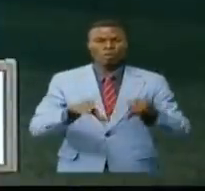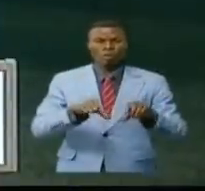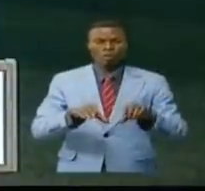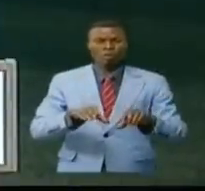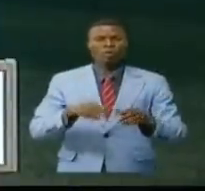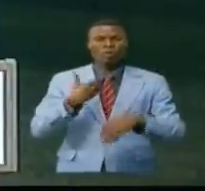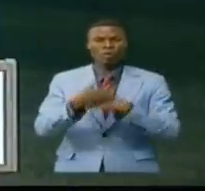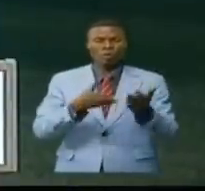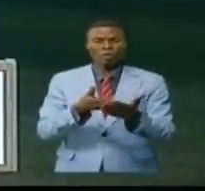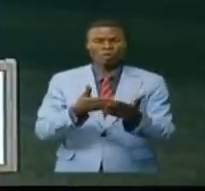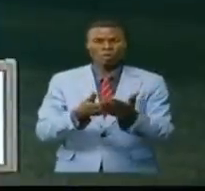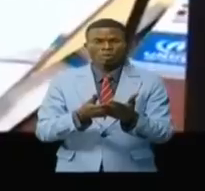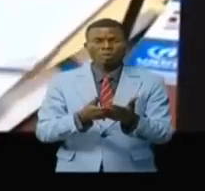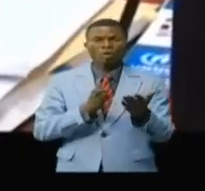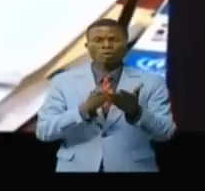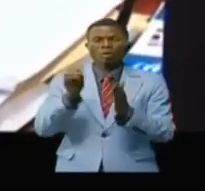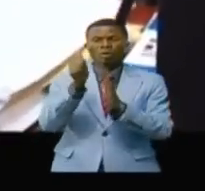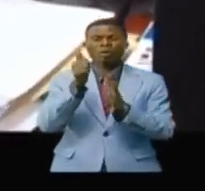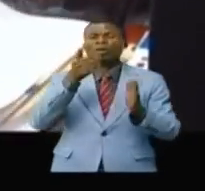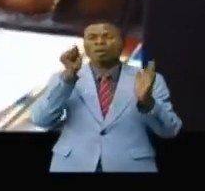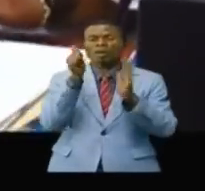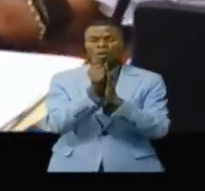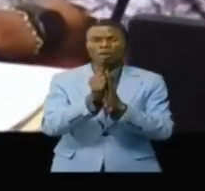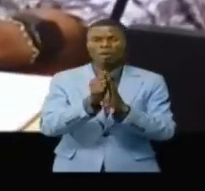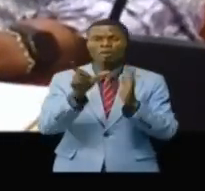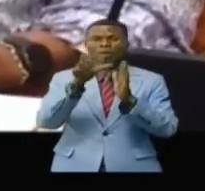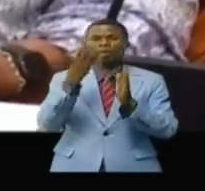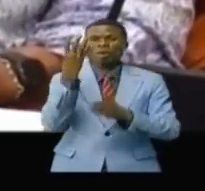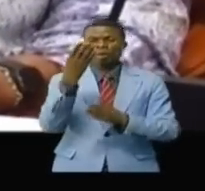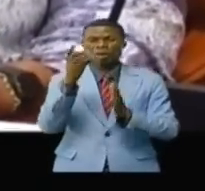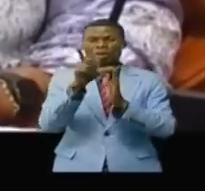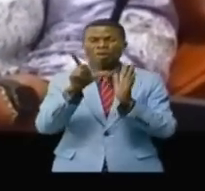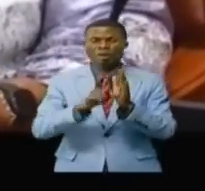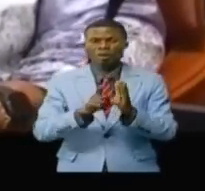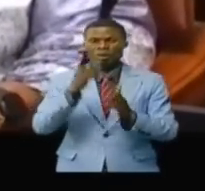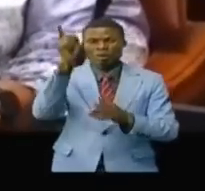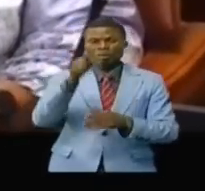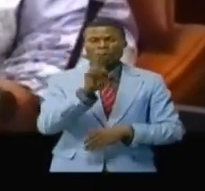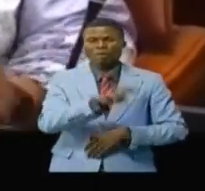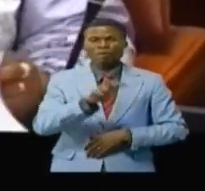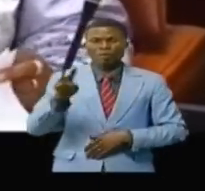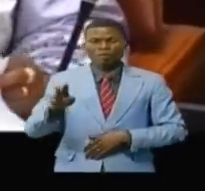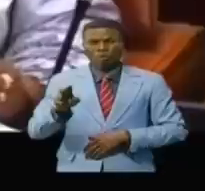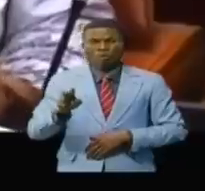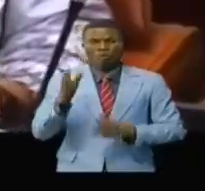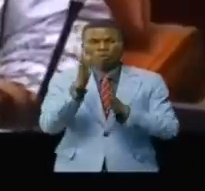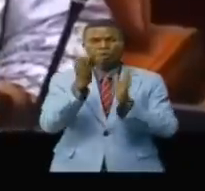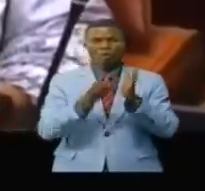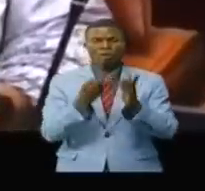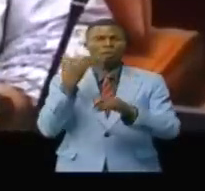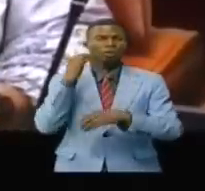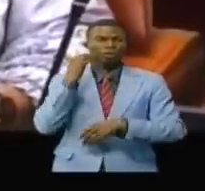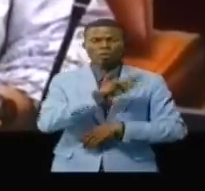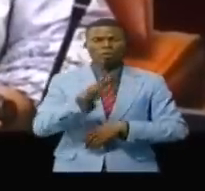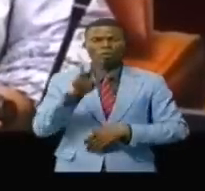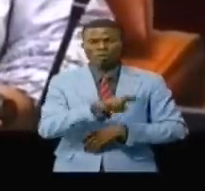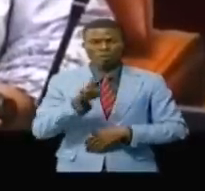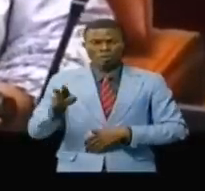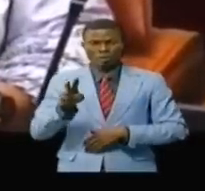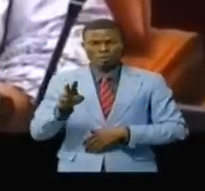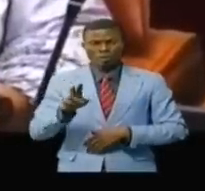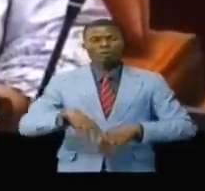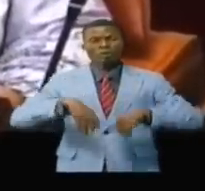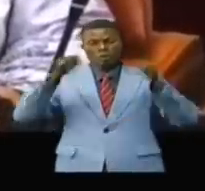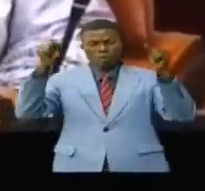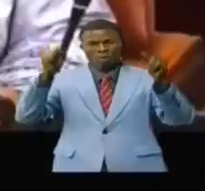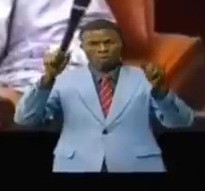pris en vertu de l'article 4 de la loi numéro 22/022 du 17 juin 2022 portant